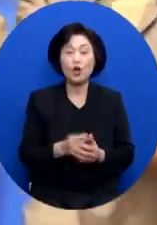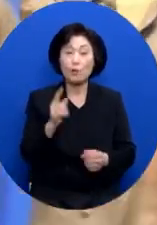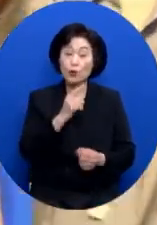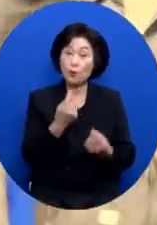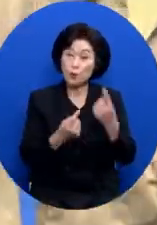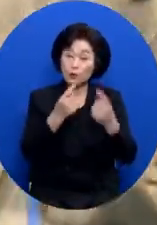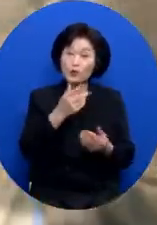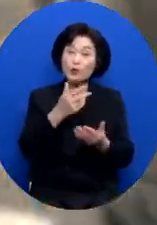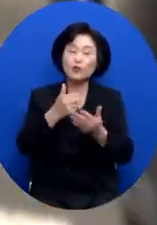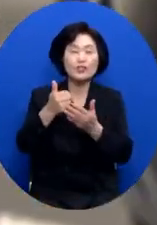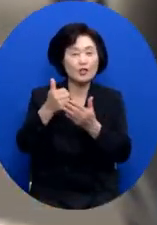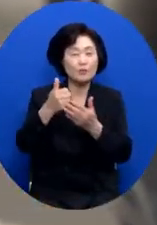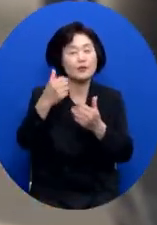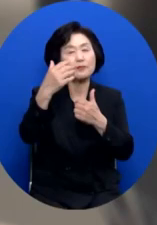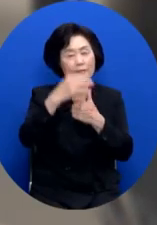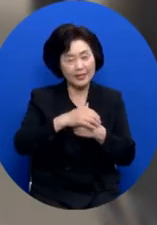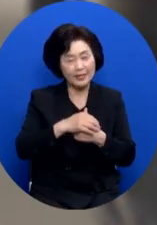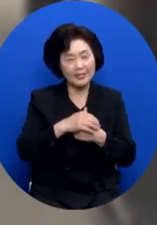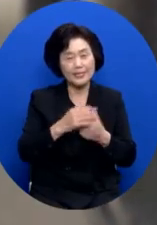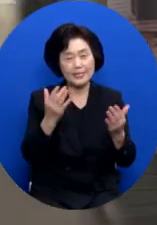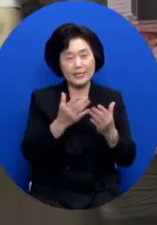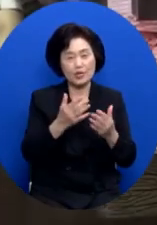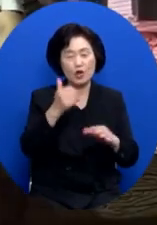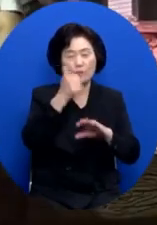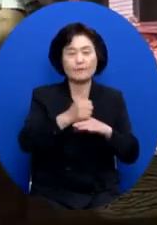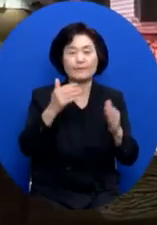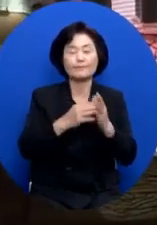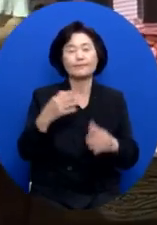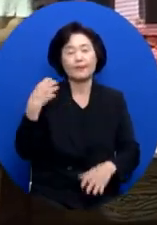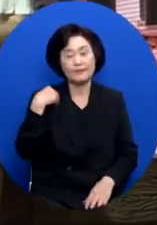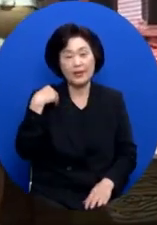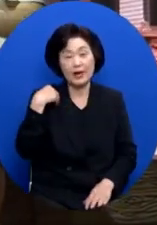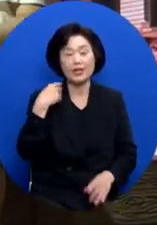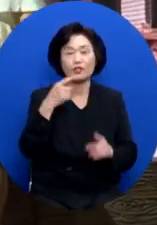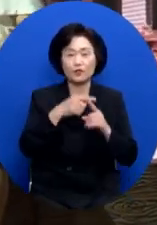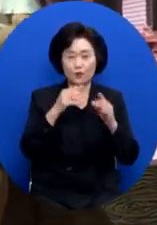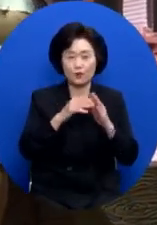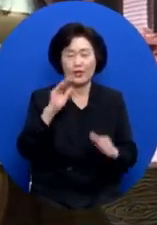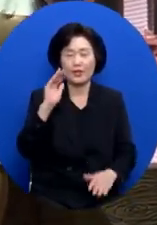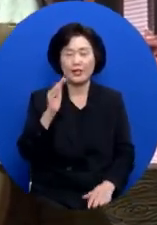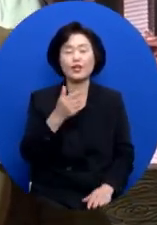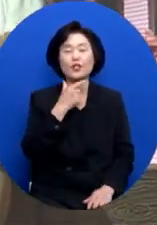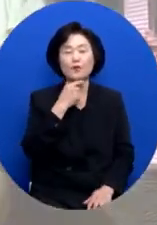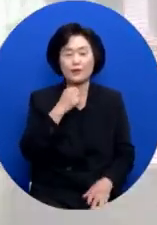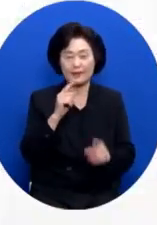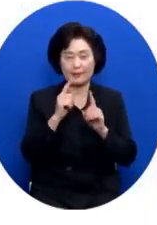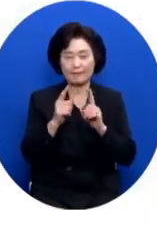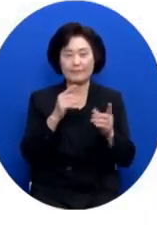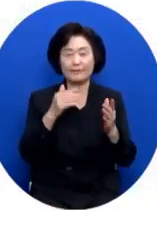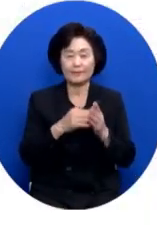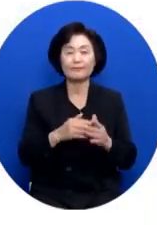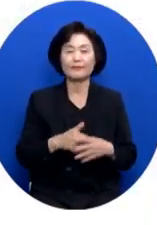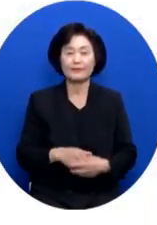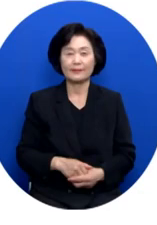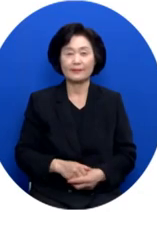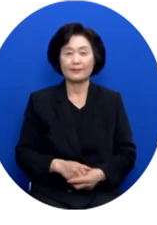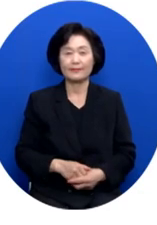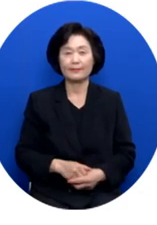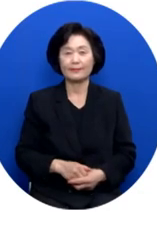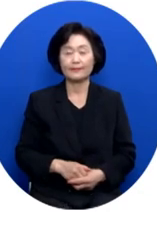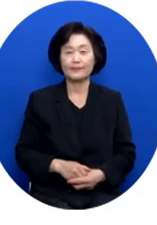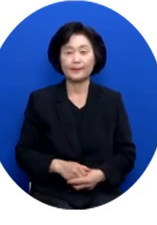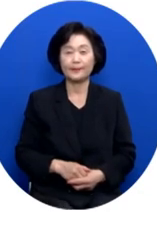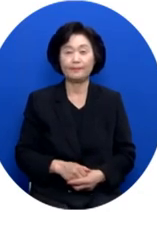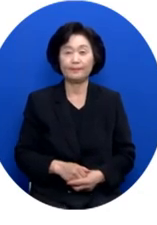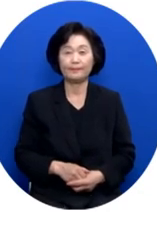무엇보다도 주님이 주신 사명을 끝까지 감당하는 기쁨의 교회가 되길 바란다고 강조했습니다. CTS 뉴스